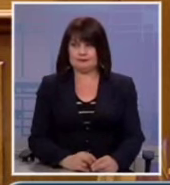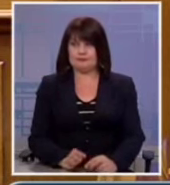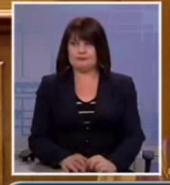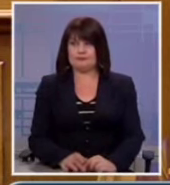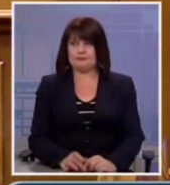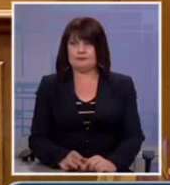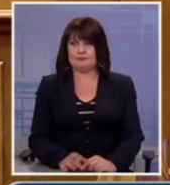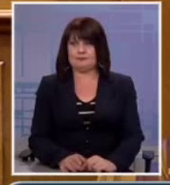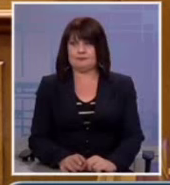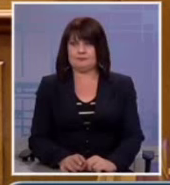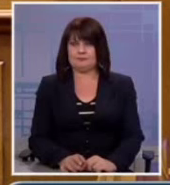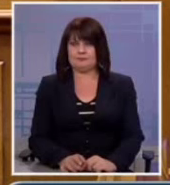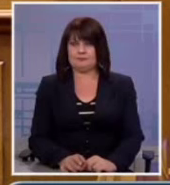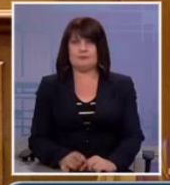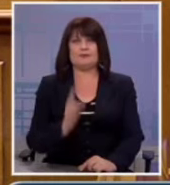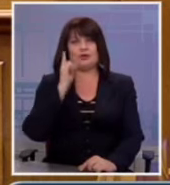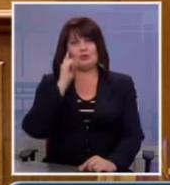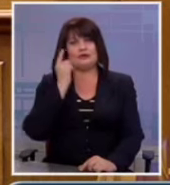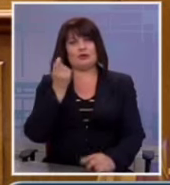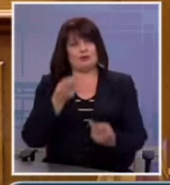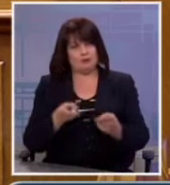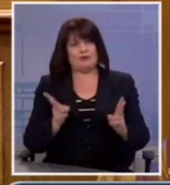νομίζω ότι, επιτρέψτε μου, θα